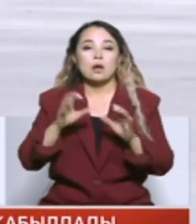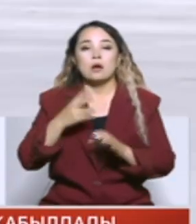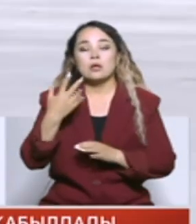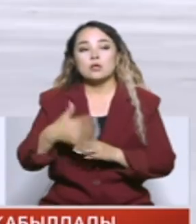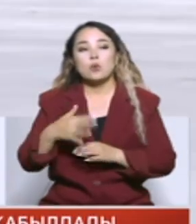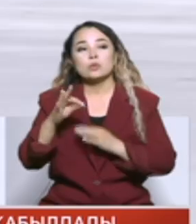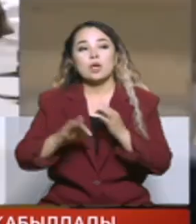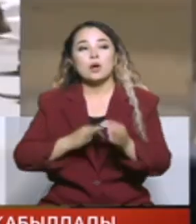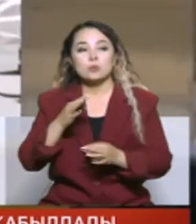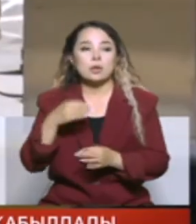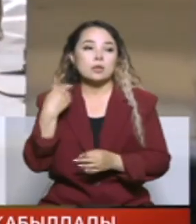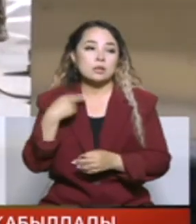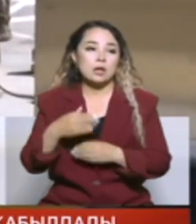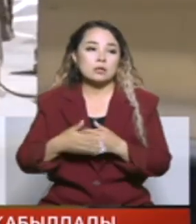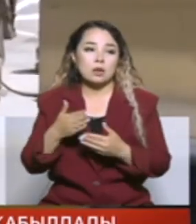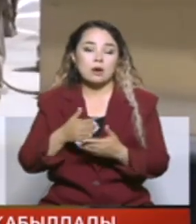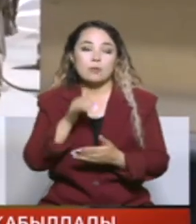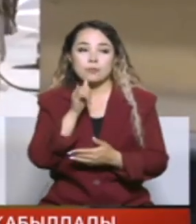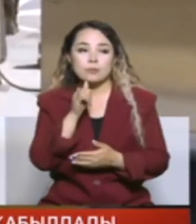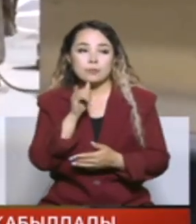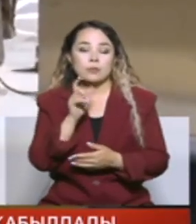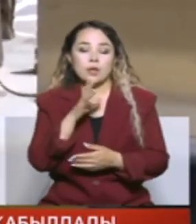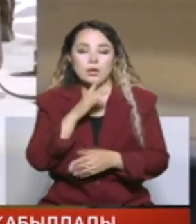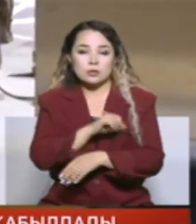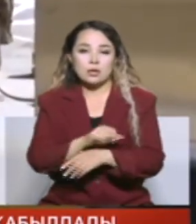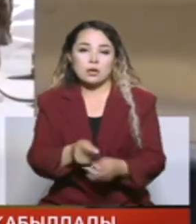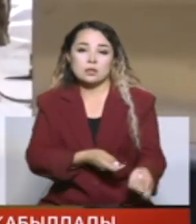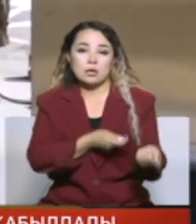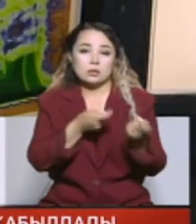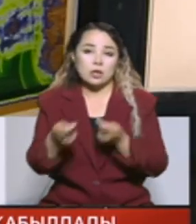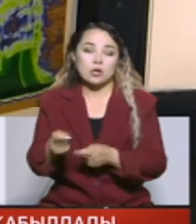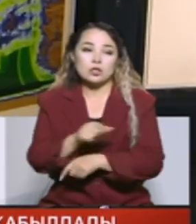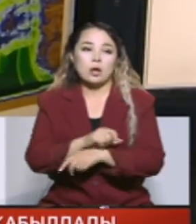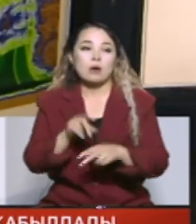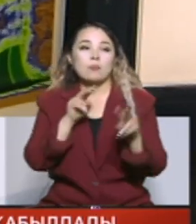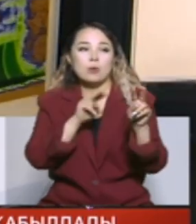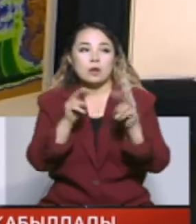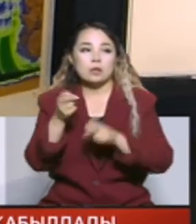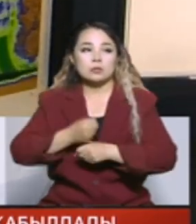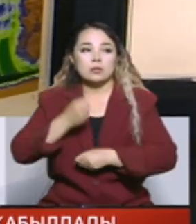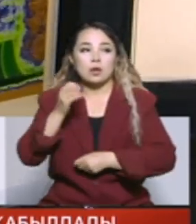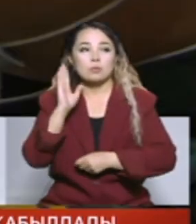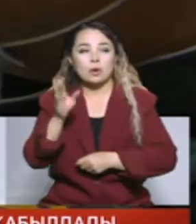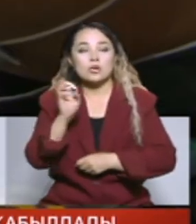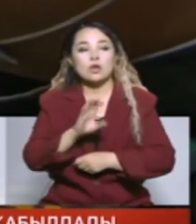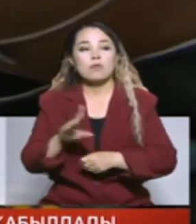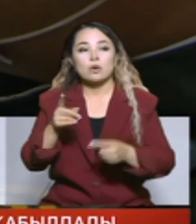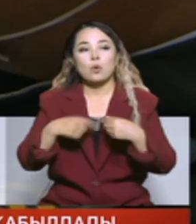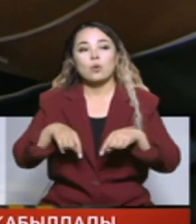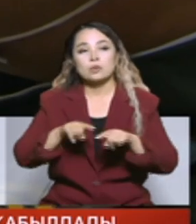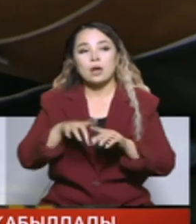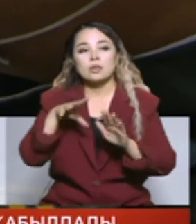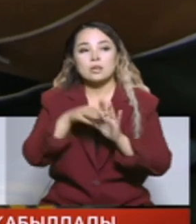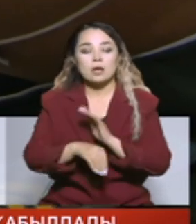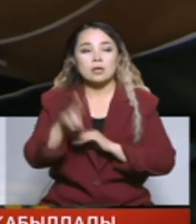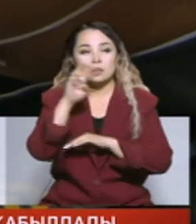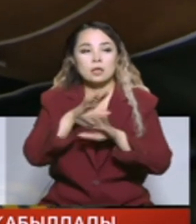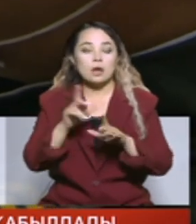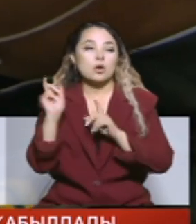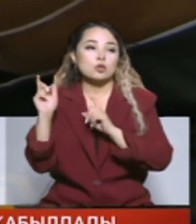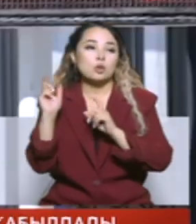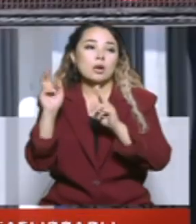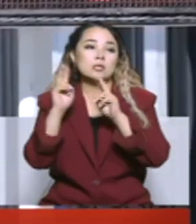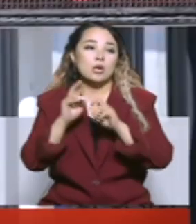тәулікке қамау жазасы да қарастырылған. Вейптер шет мемлекеттен әкелетіндіктен шекарада бақылау күшейген. Дегенмен Еуроодаққа кіретін мемлекеттерден келген